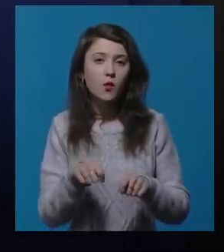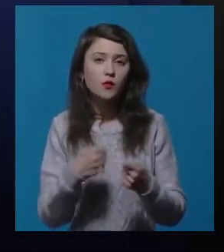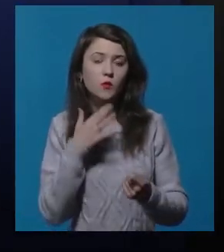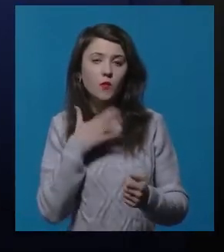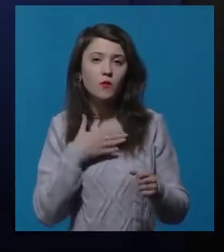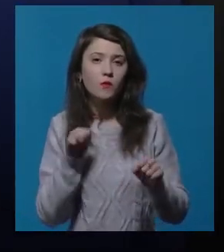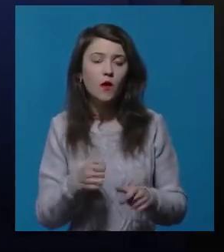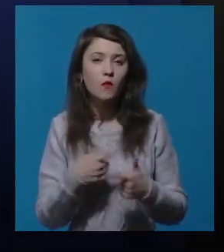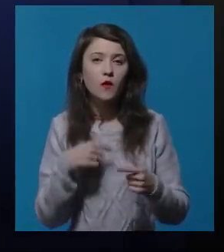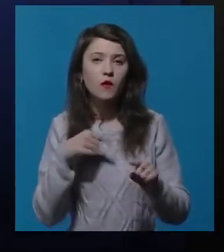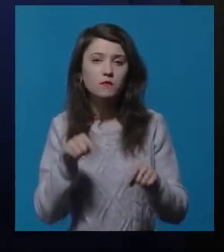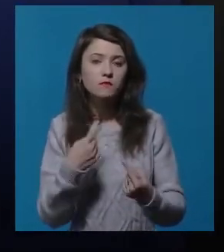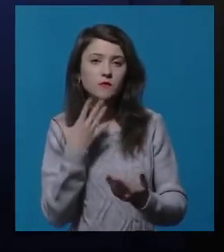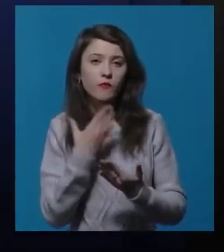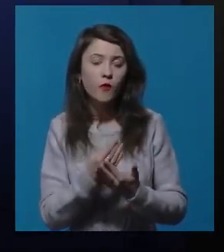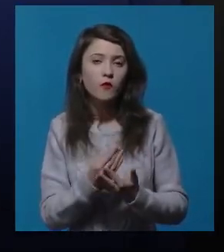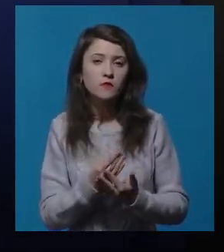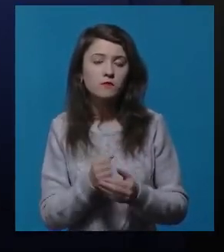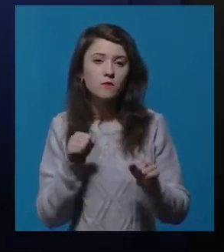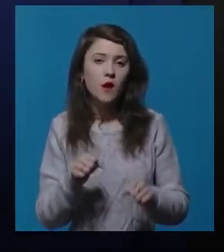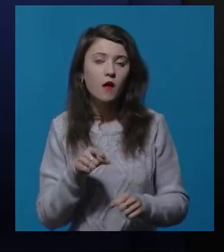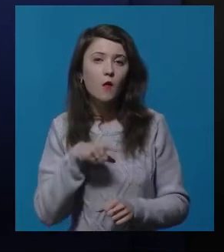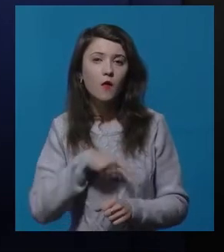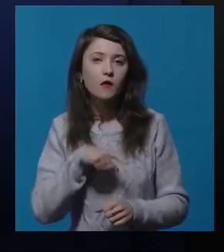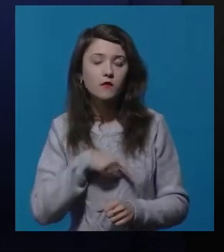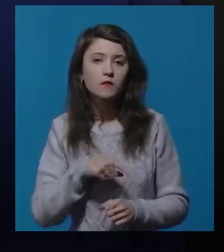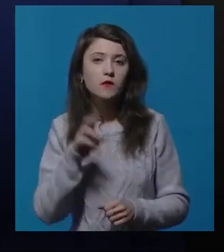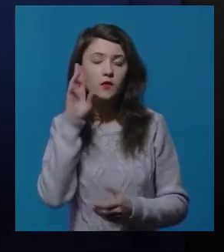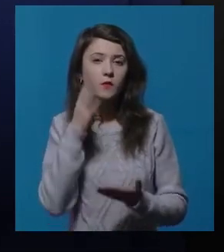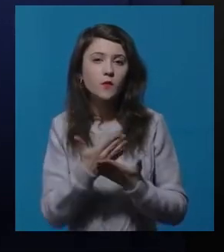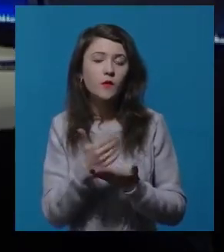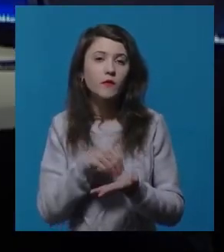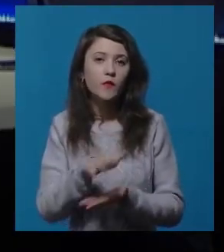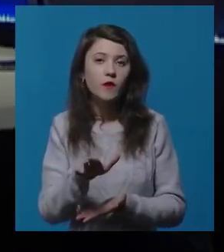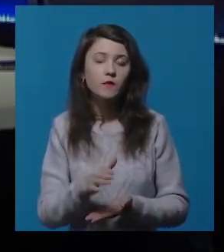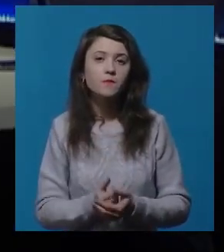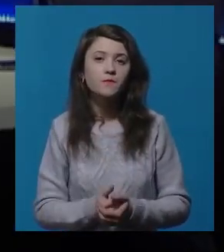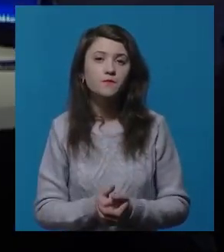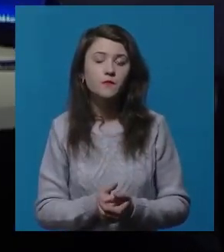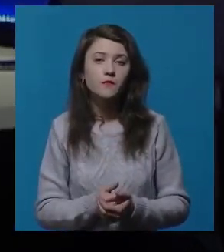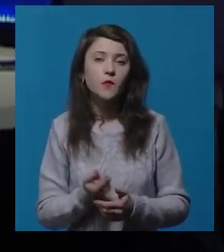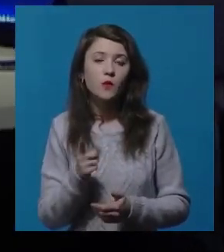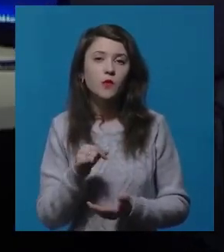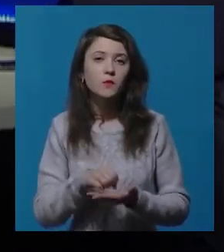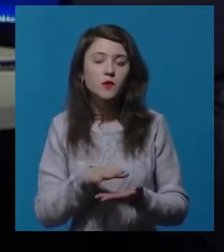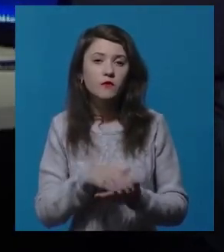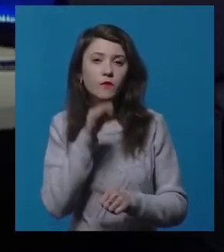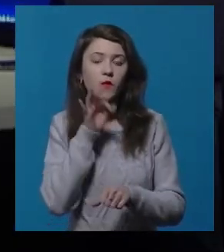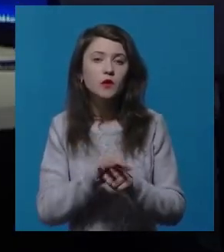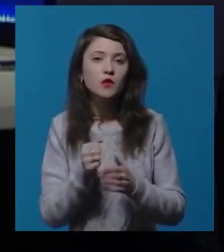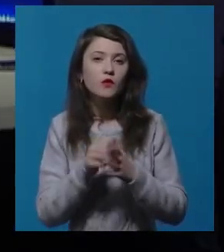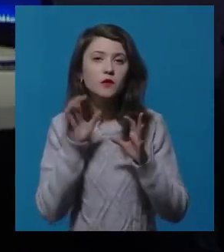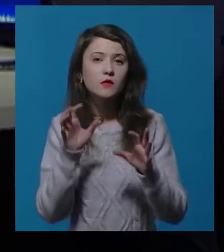вимагаю відновлення свого права. А орган державний, наприклад, відмовляє. У цьому і пише, що, ну, відповідно до законодавства